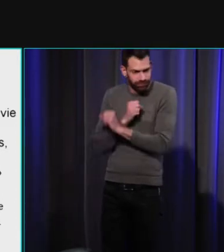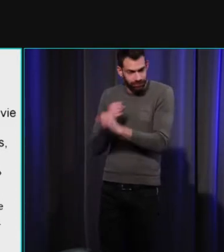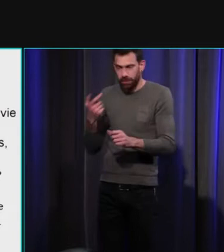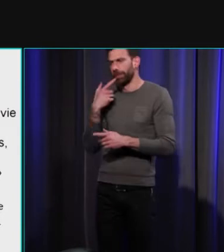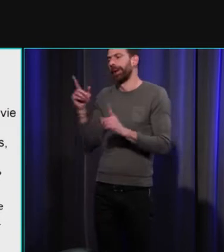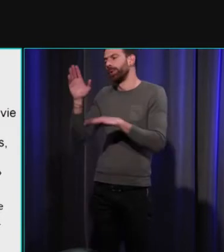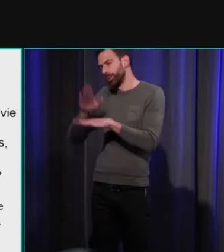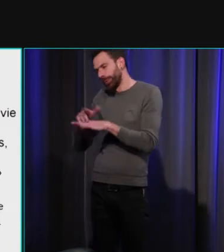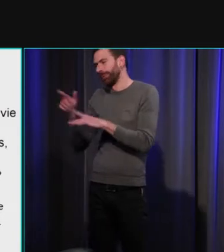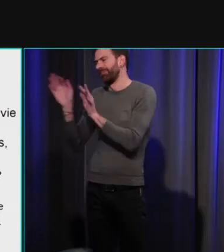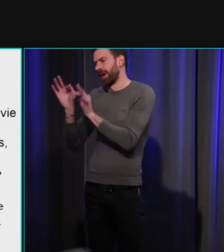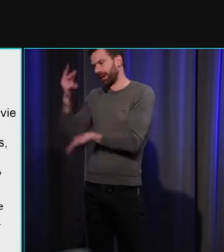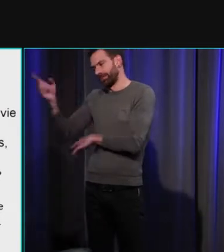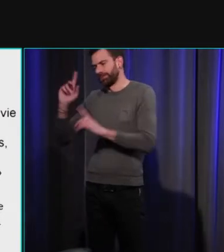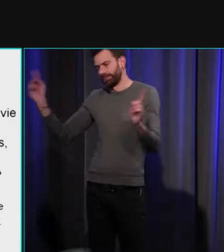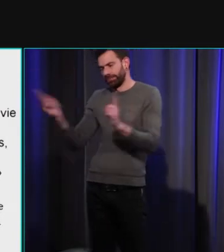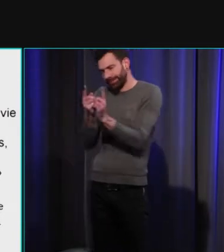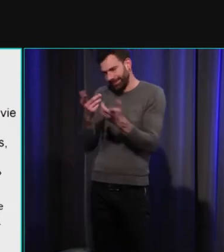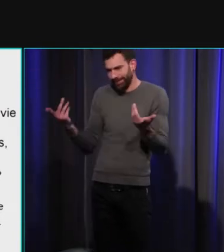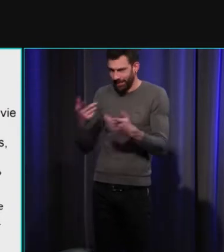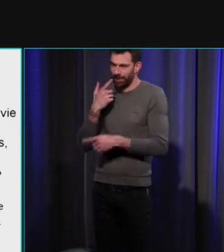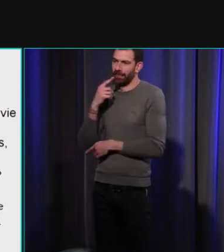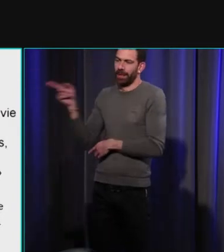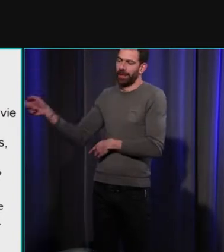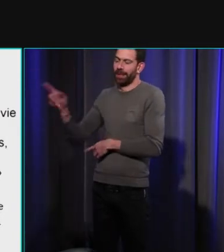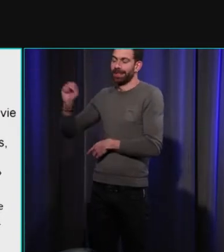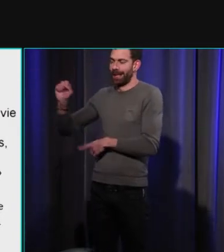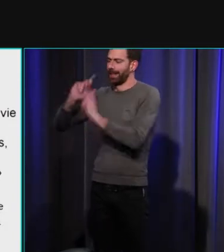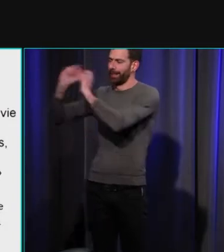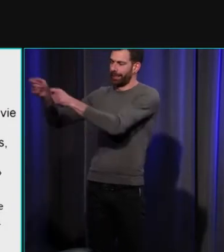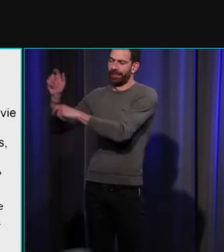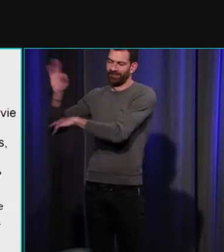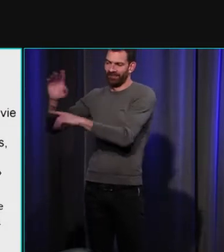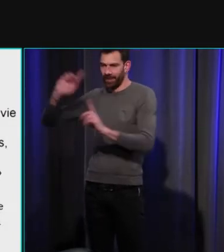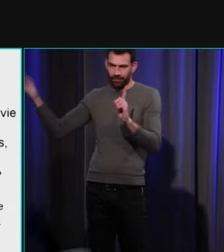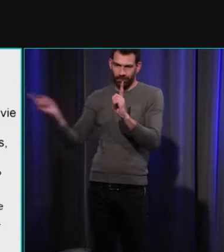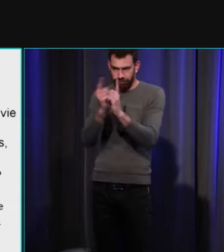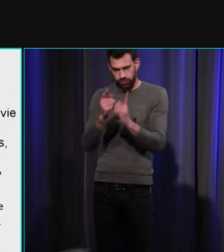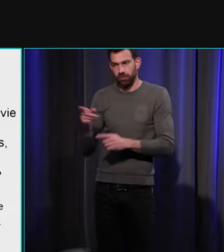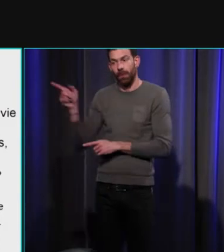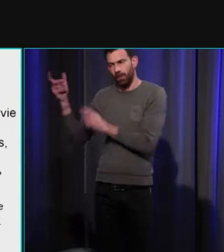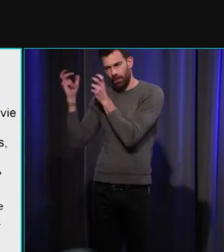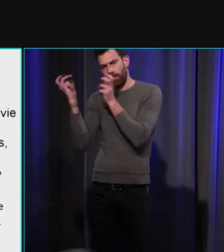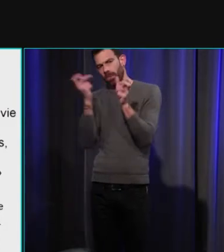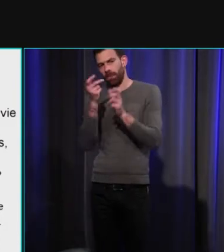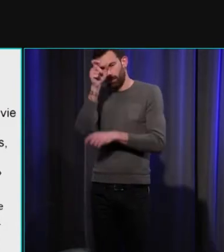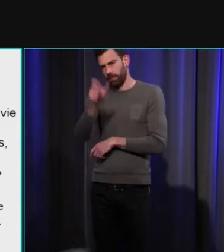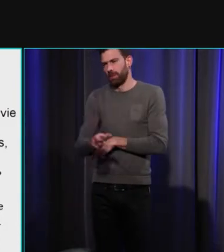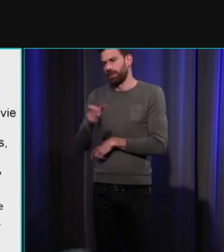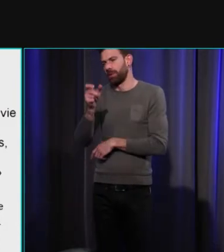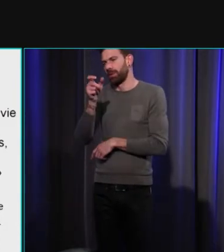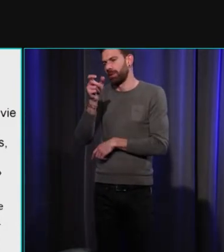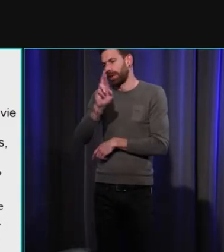frère à l'adil mais pour cela la dame a délégué la négociation mais il avait une grande admiration envers richard coeur de lion